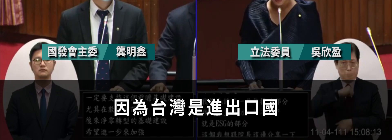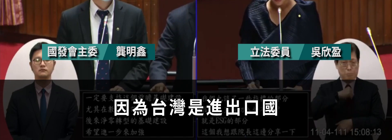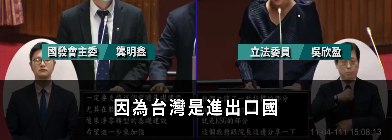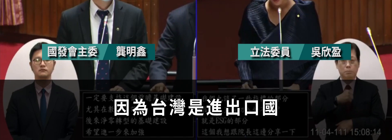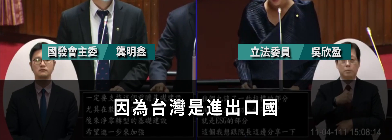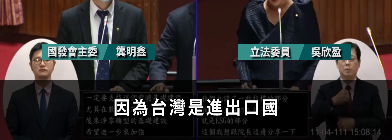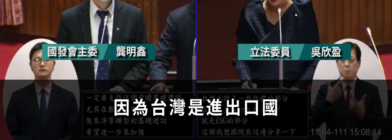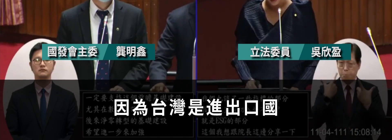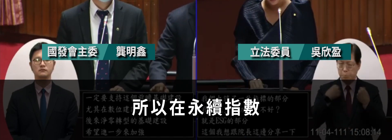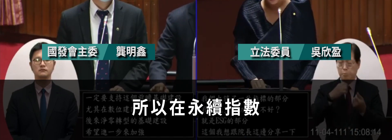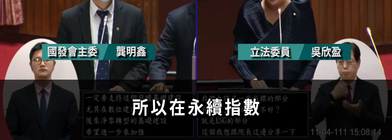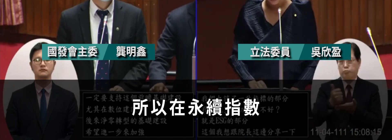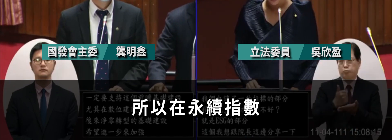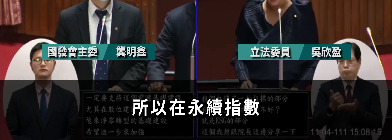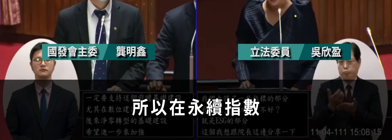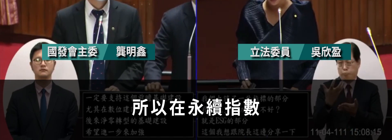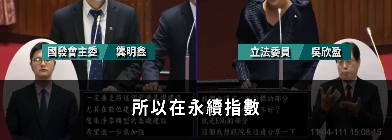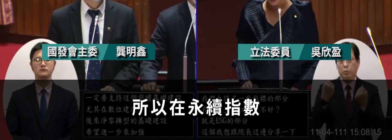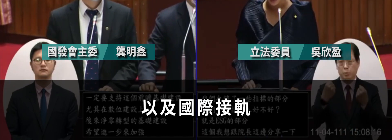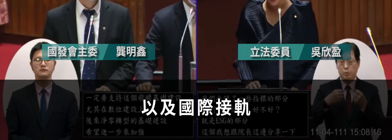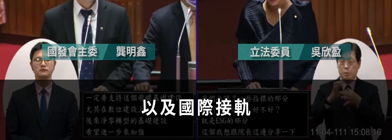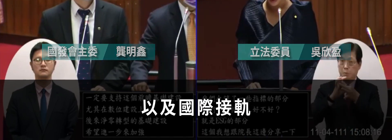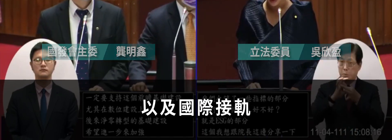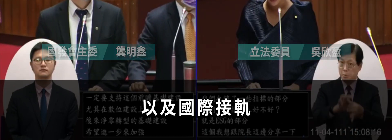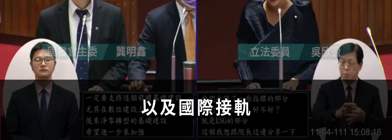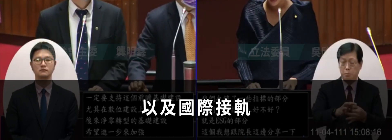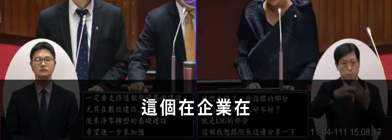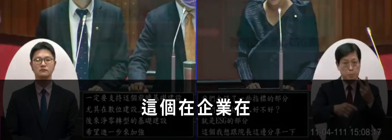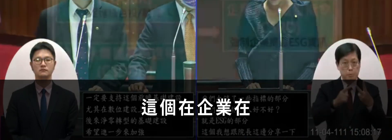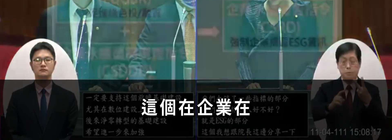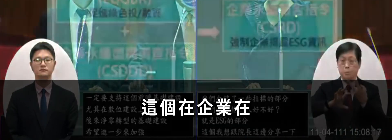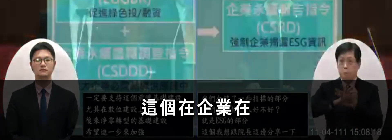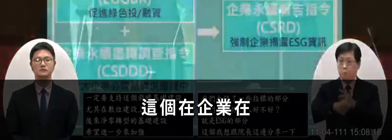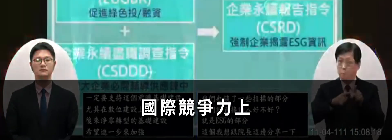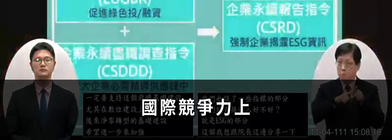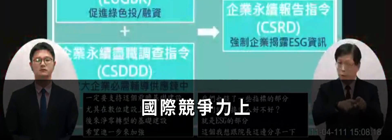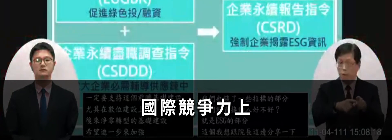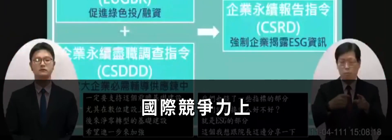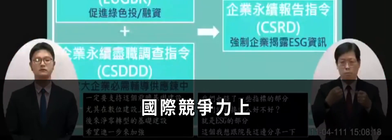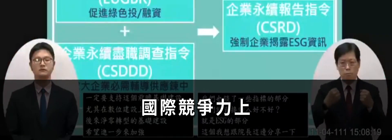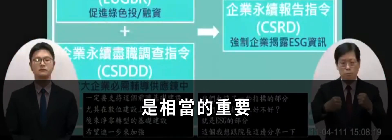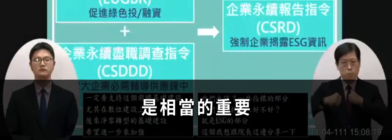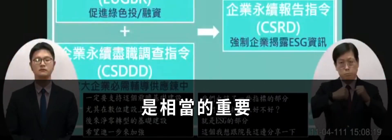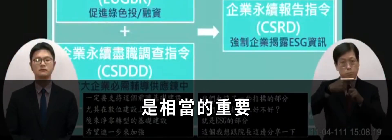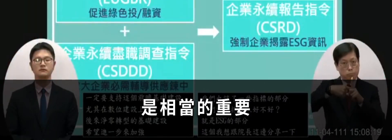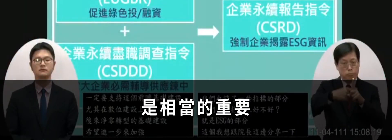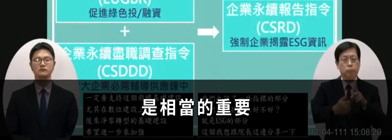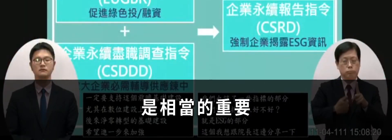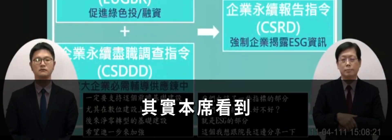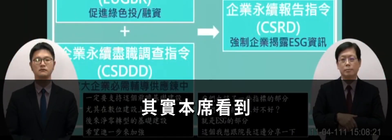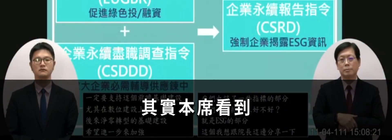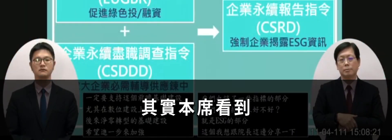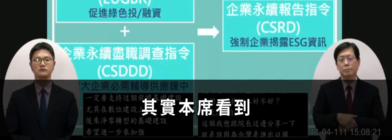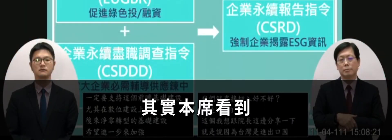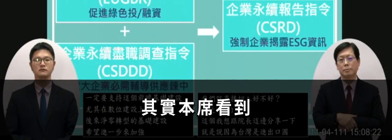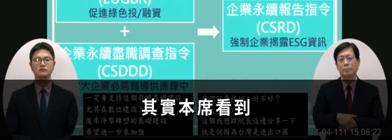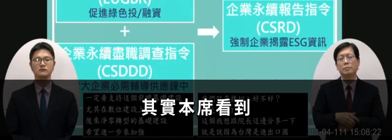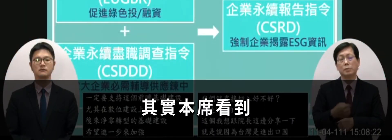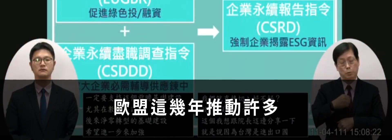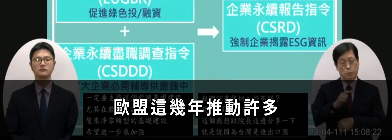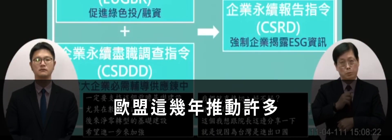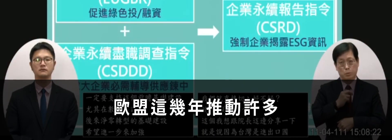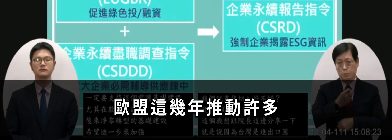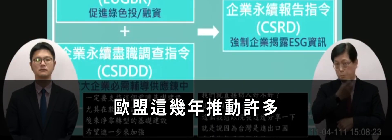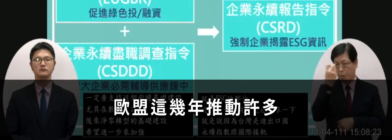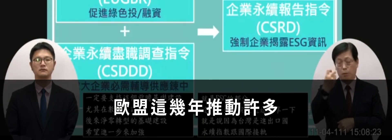湾是进出口国，所以在永续指数以及国际接轨，这个在企业在国际竞争力上是相当的重要。其实本席看